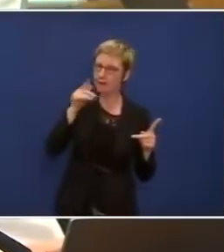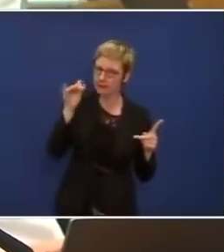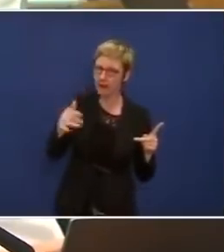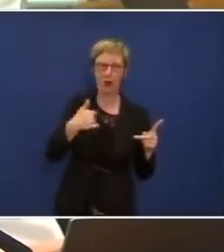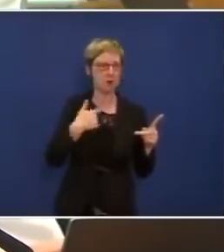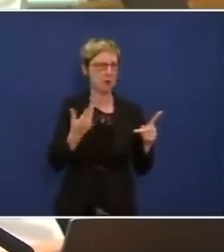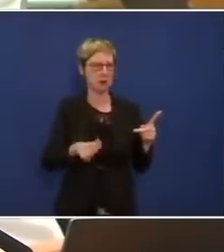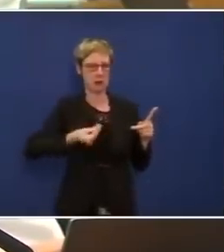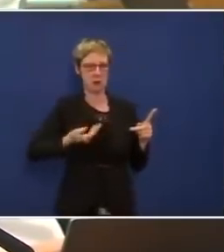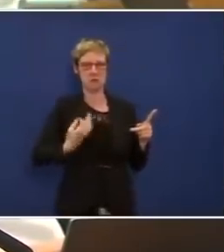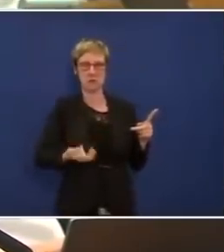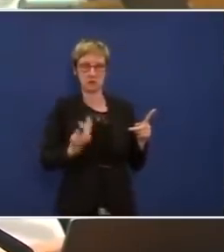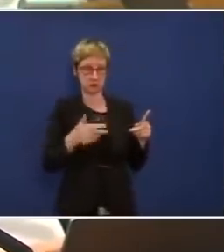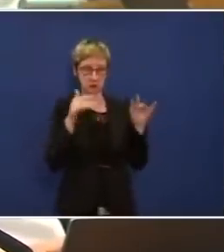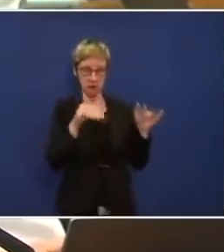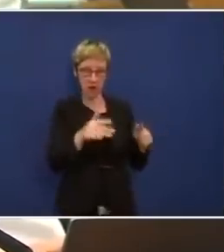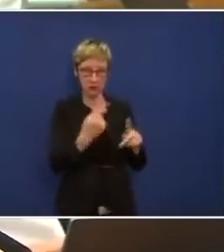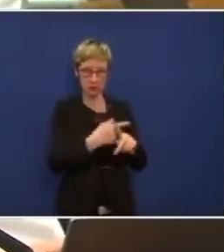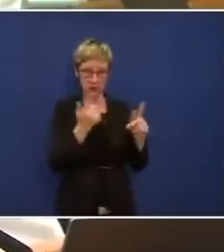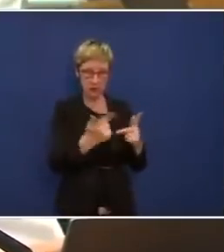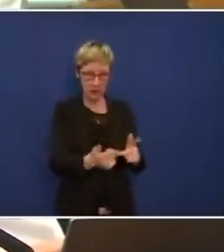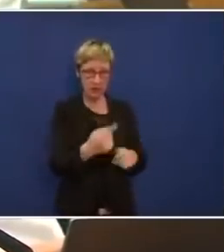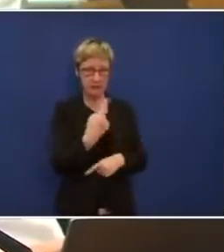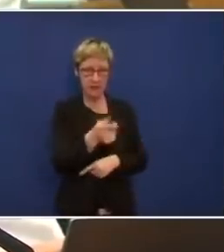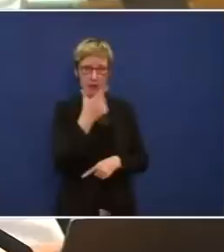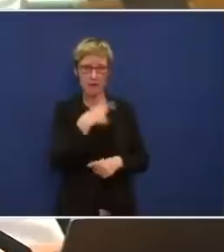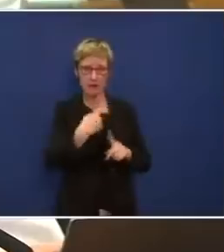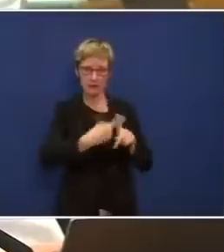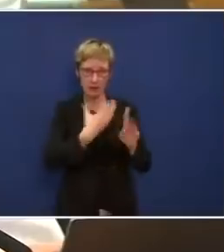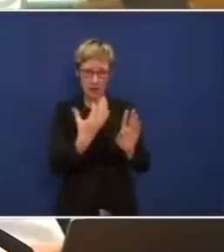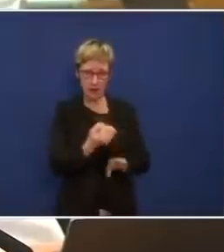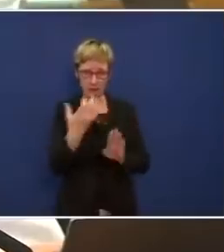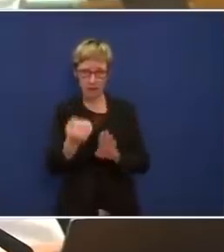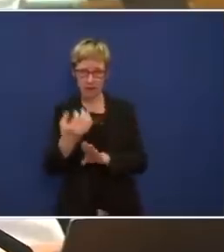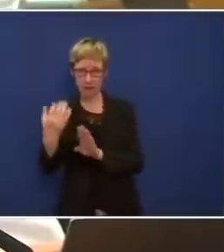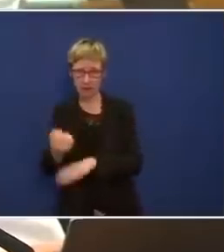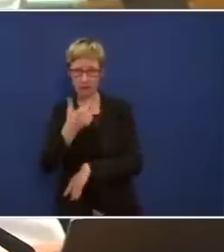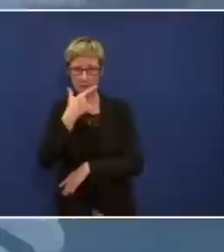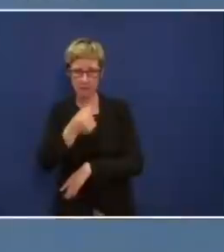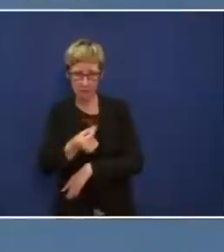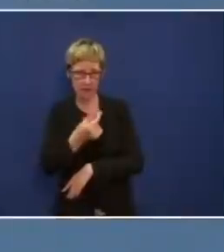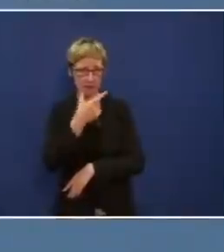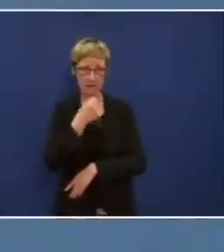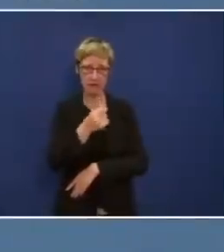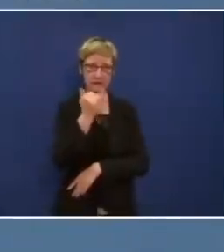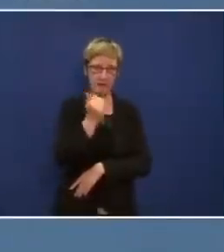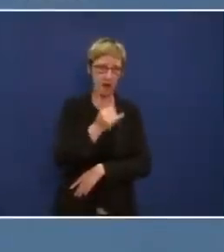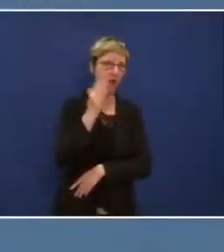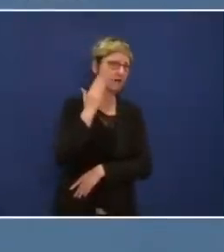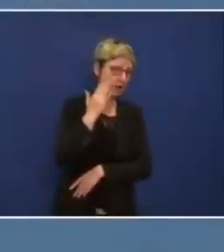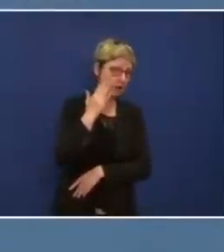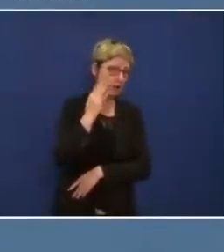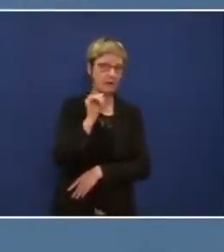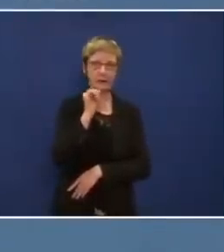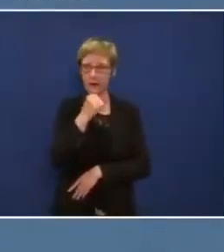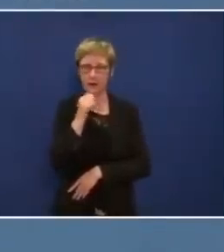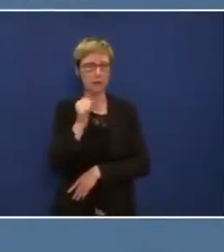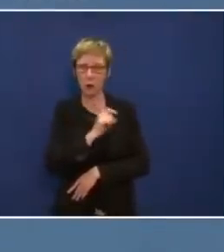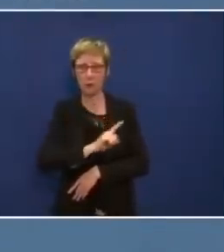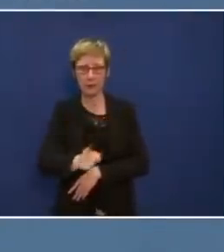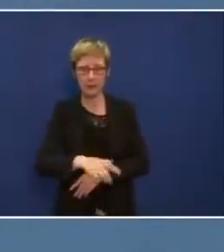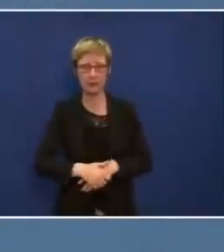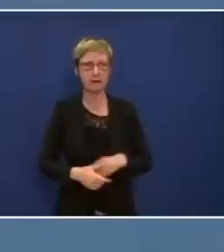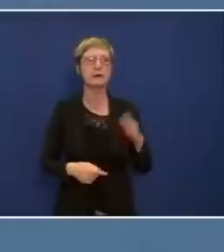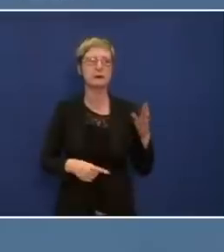vorliegt. Darum heute die Frage, planen Sie das zu erheben? Wenn ja, wann? Wenn nicht, warum nicht? Herr Reitschuster, das muss ich in der